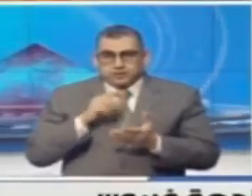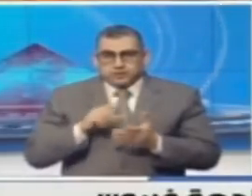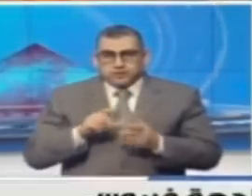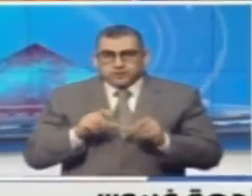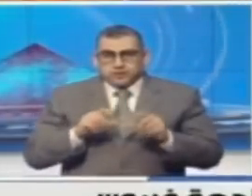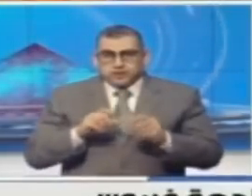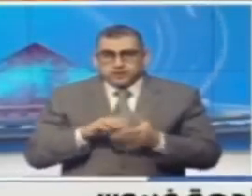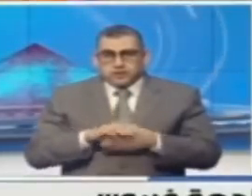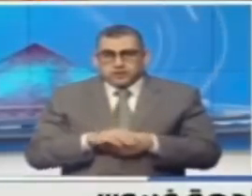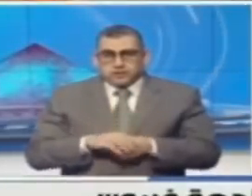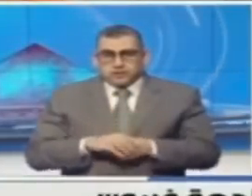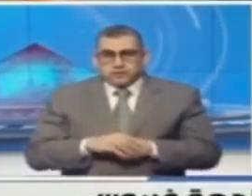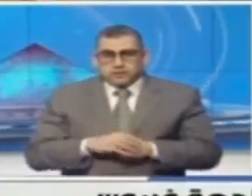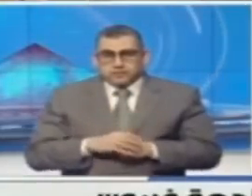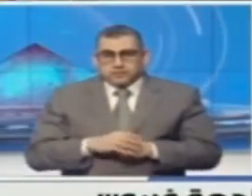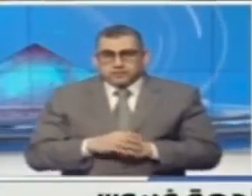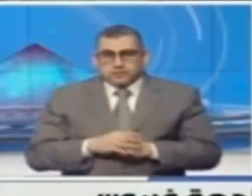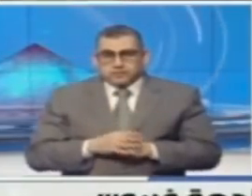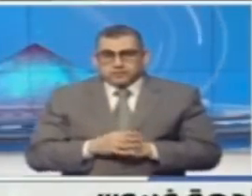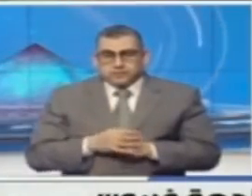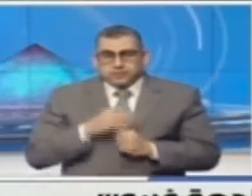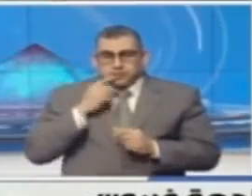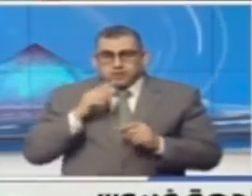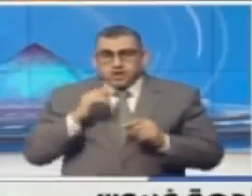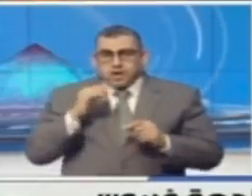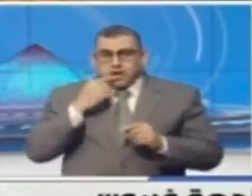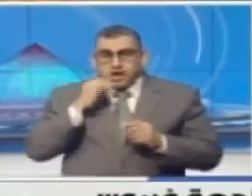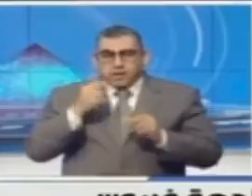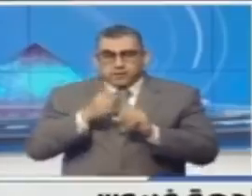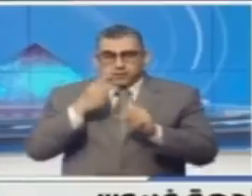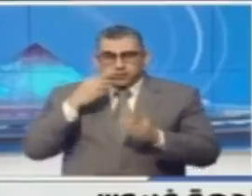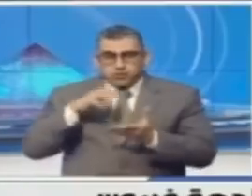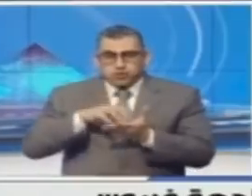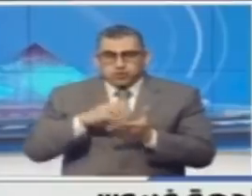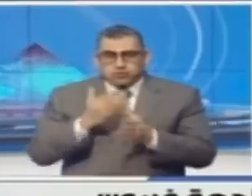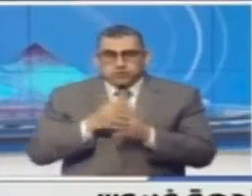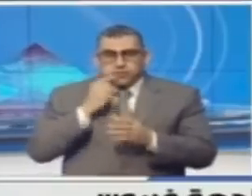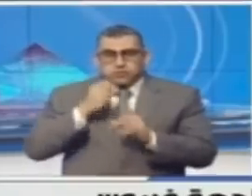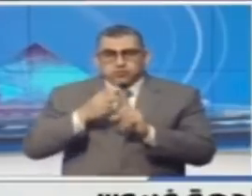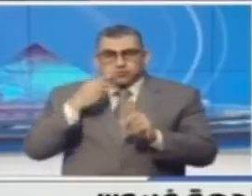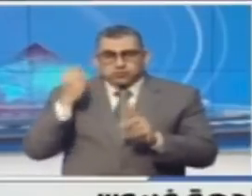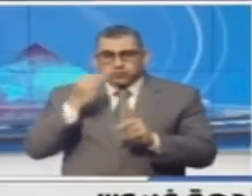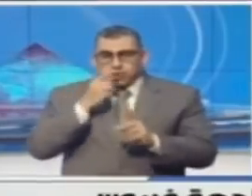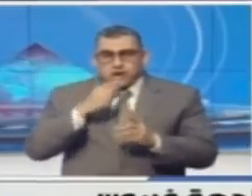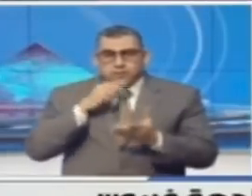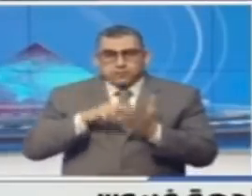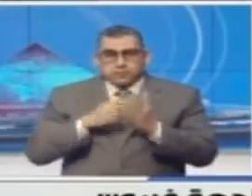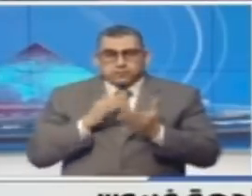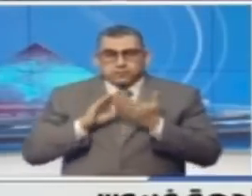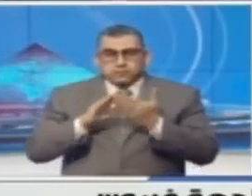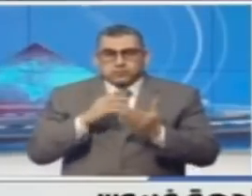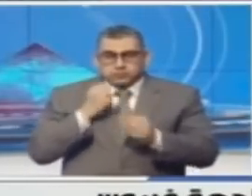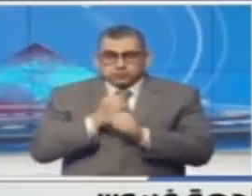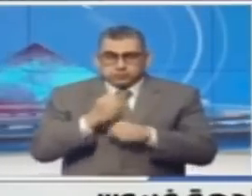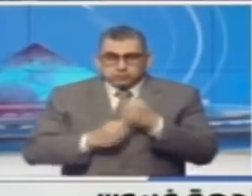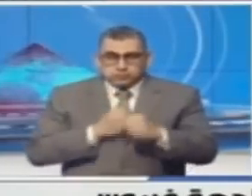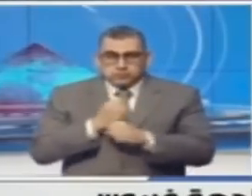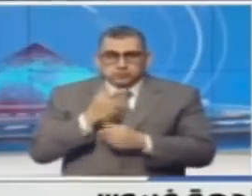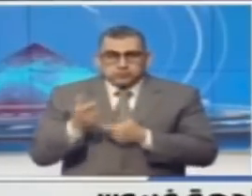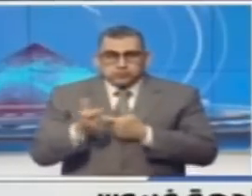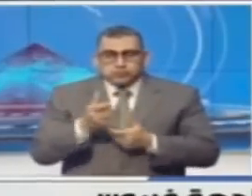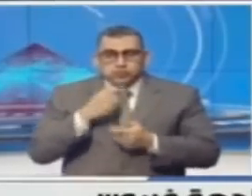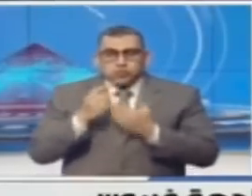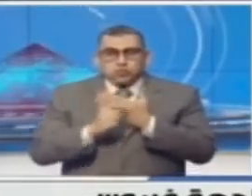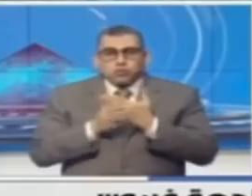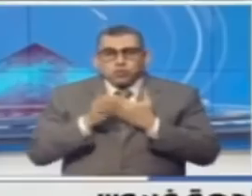لها، شركة الاتحاد العربي للنقل البري سوبر جيت تواصل جهودها لتطهير وتعقيم كافة